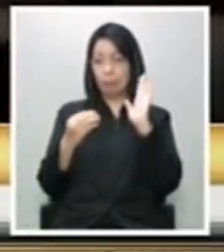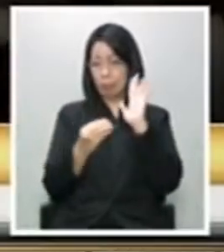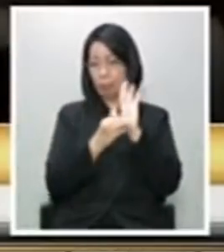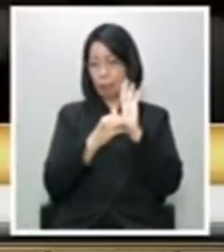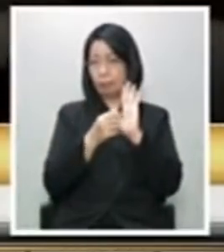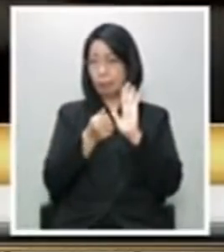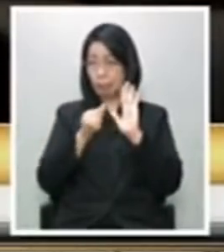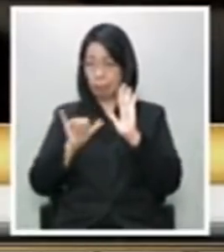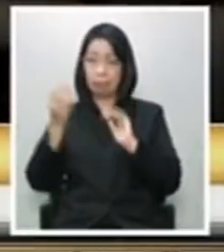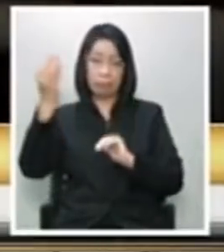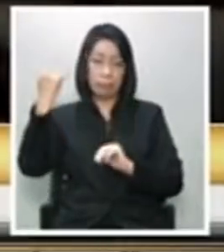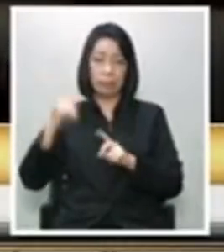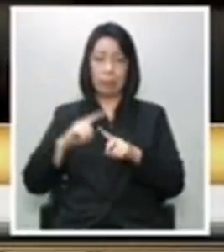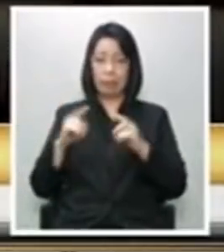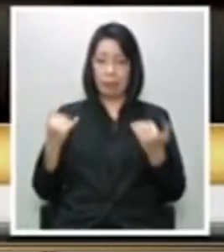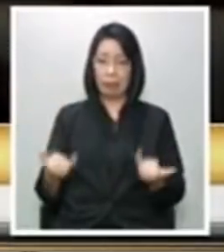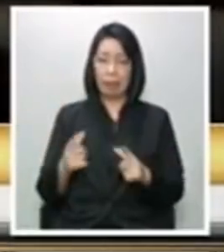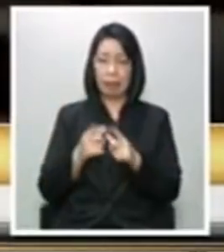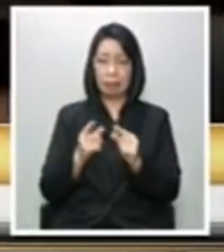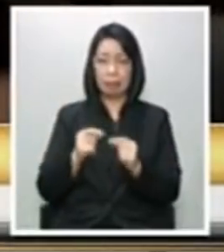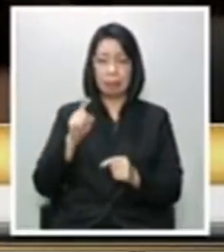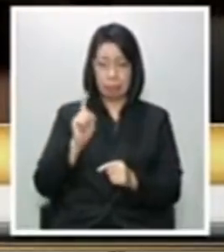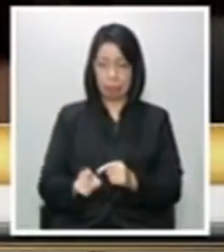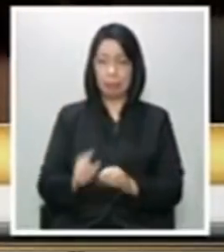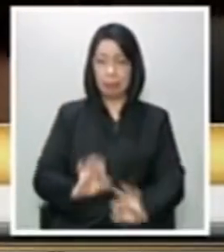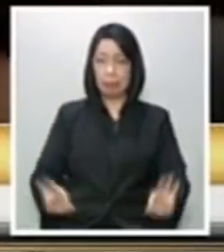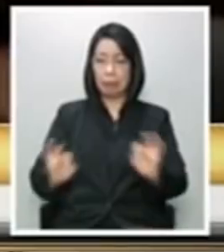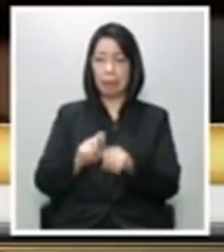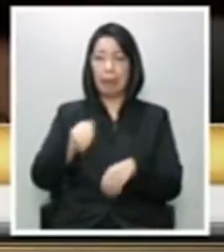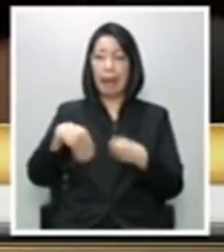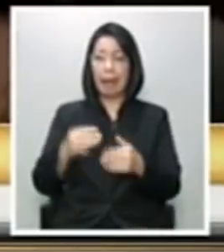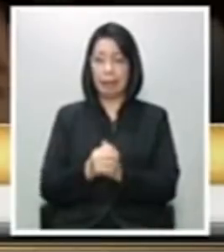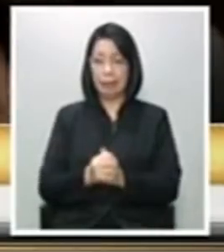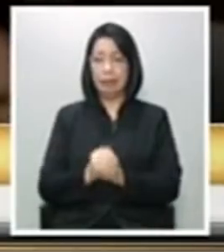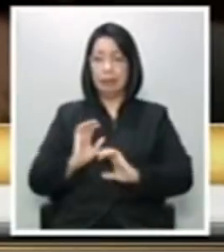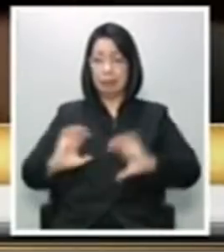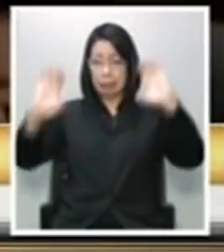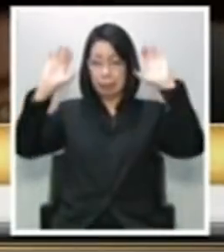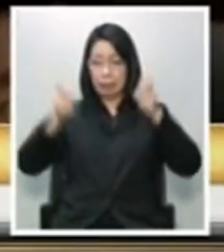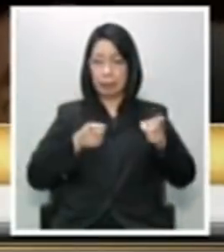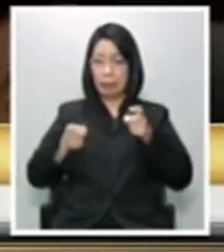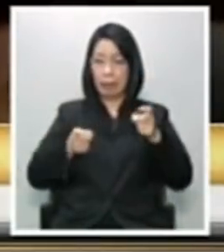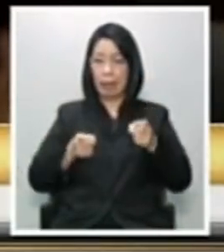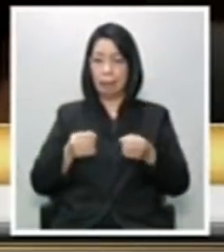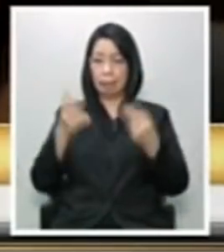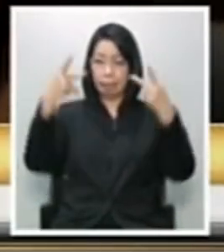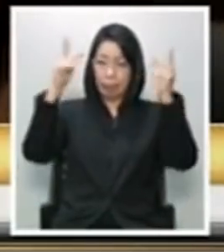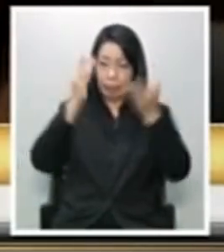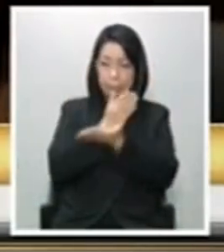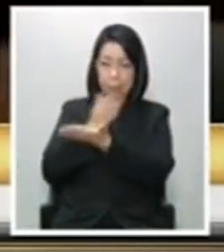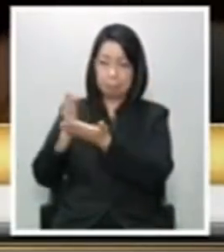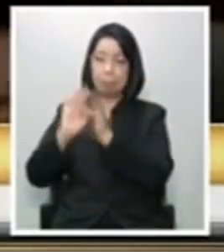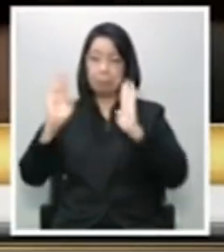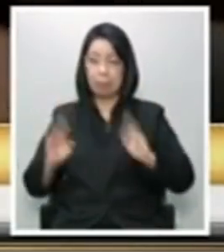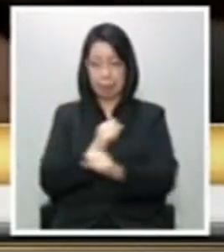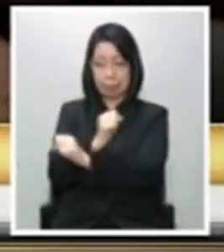เนื้อหาใจความสำคัญของคำแนะนำก็คือให้รัฐบริหารป่าแนวอนุรักษ์และบริหาร